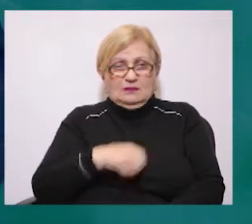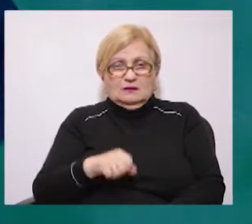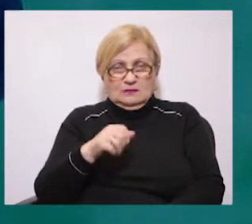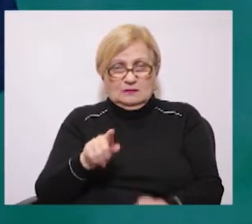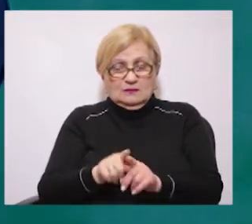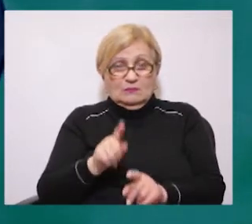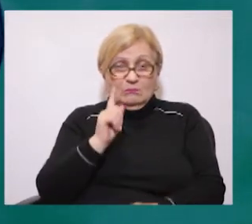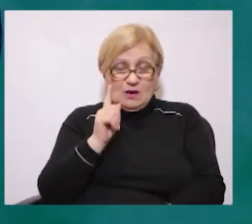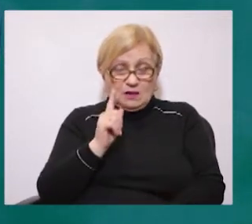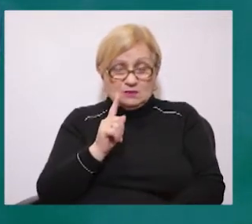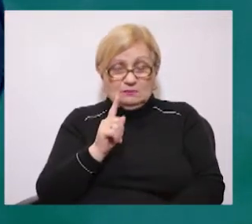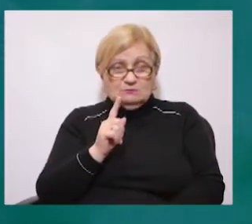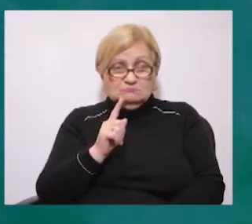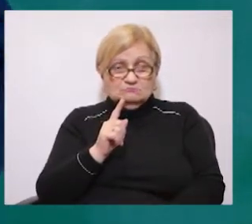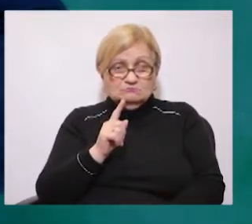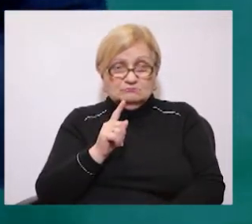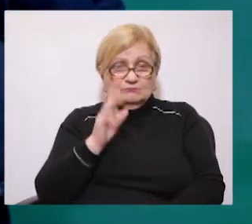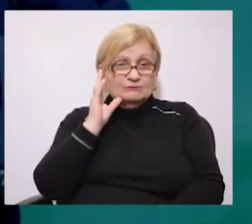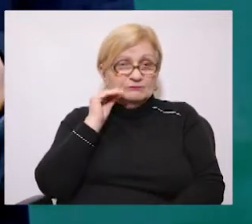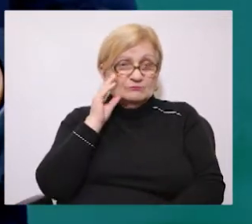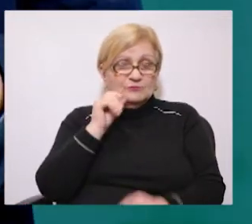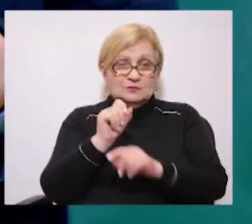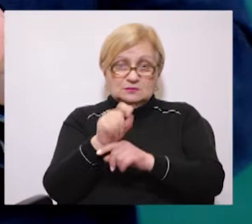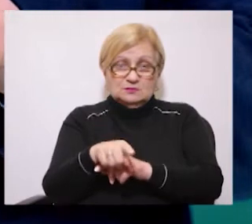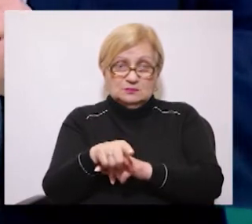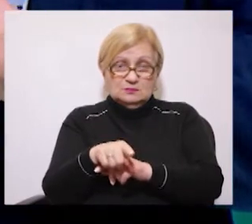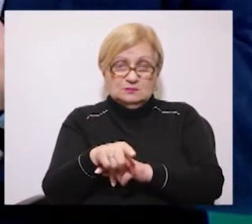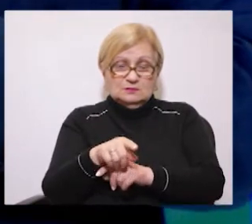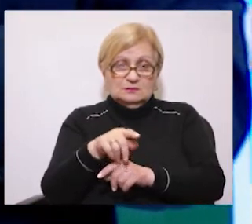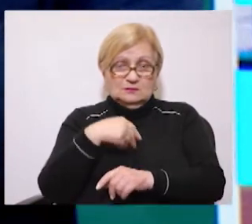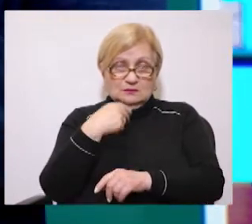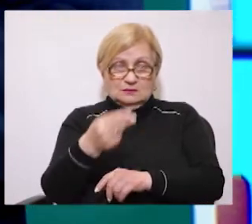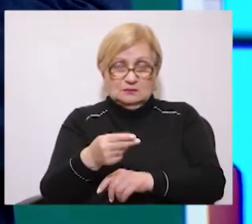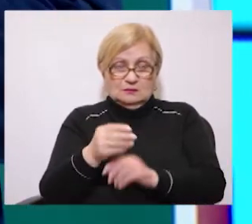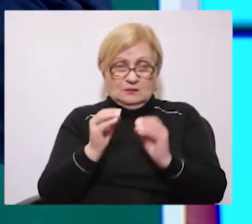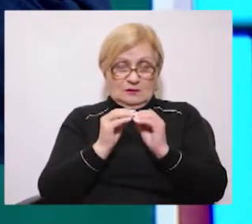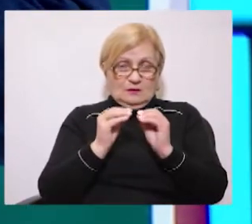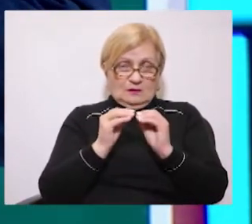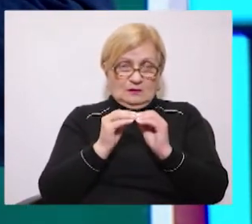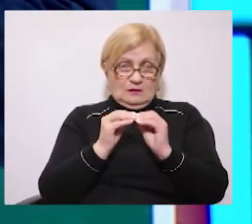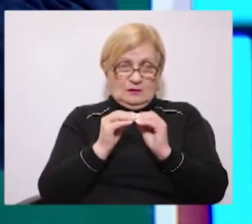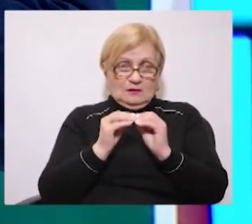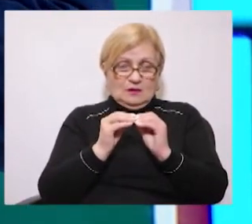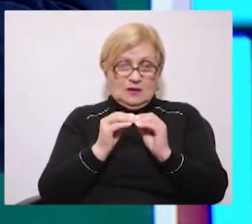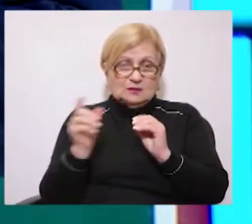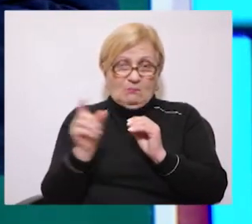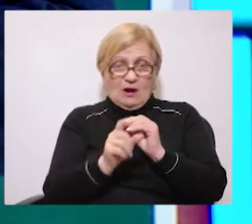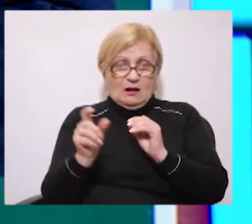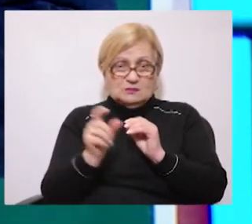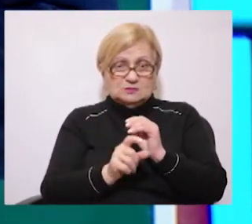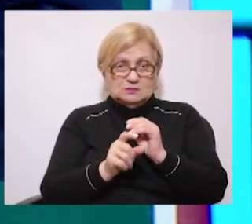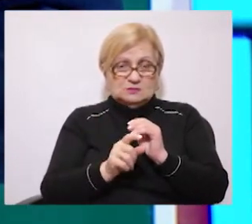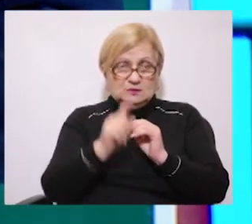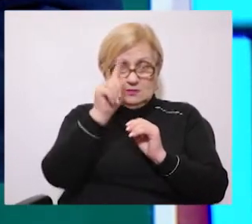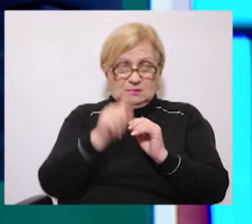მოსაბეზრებელია, მაგრამ როცა დავალება გეძლევათ, მაგალითად 10 მაგალითი,